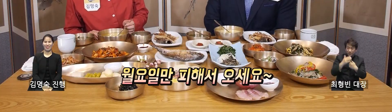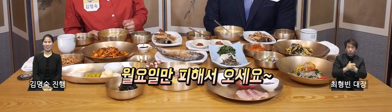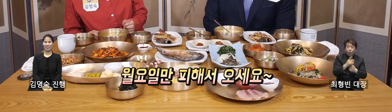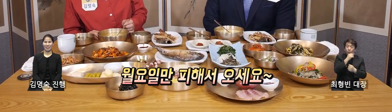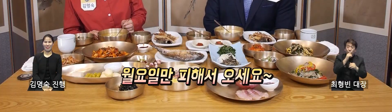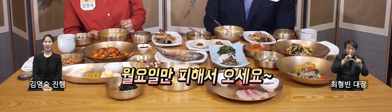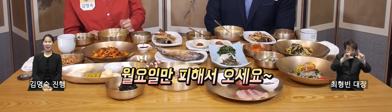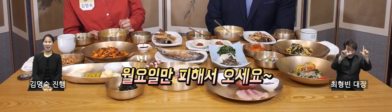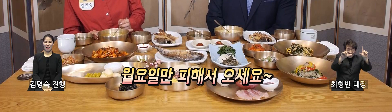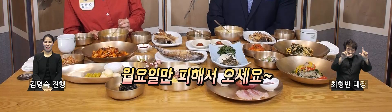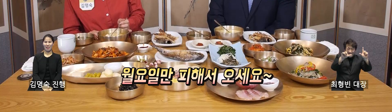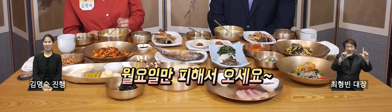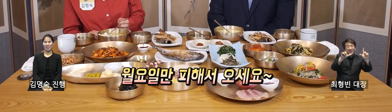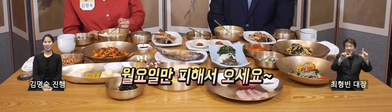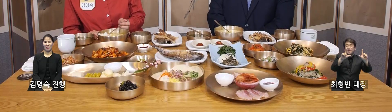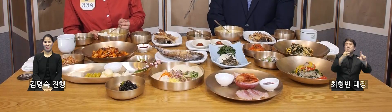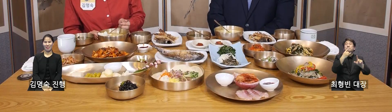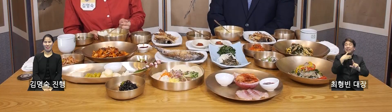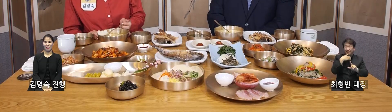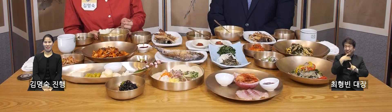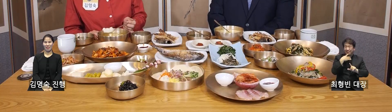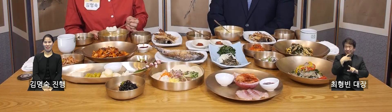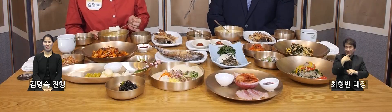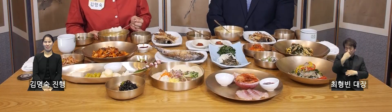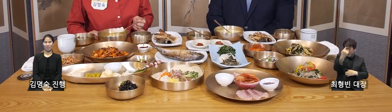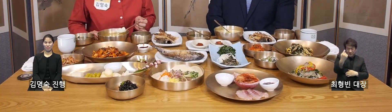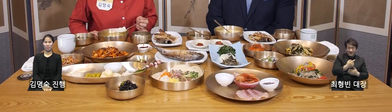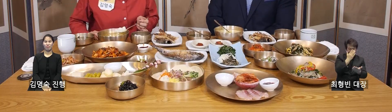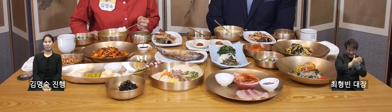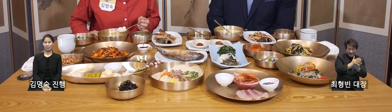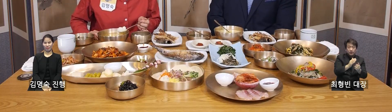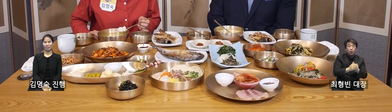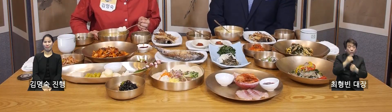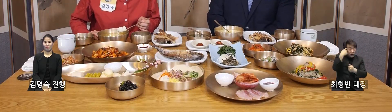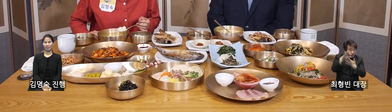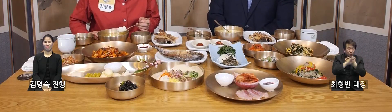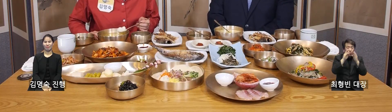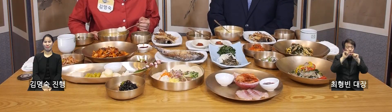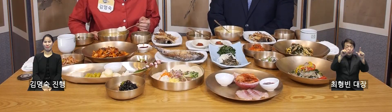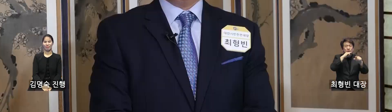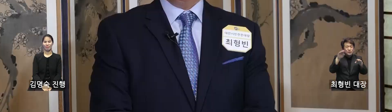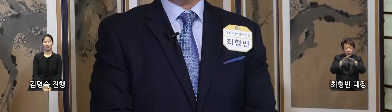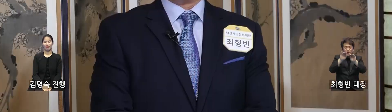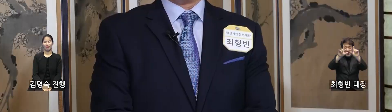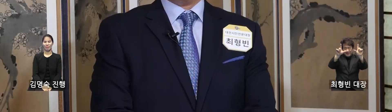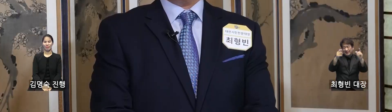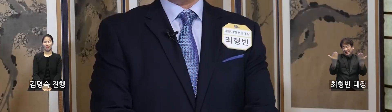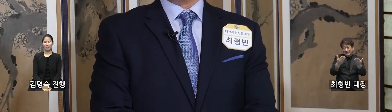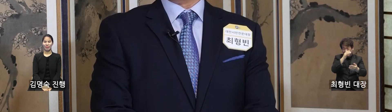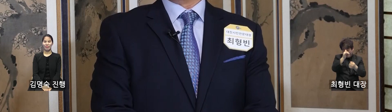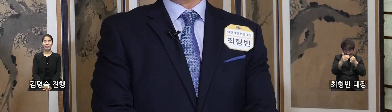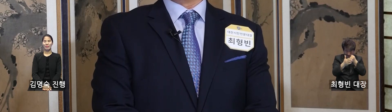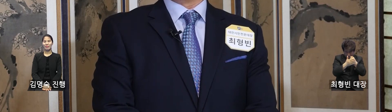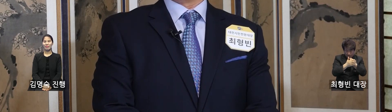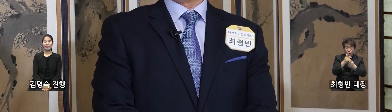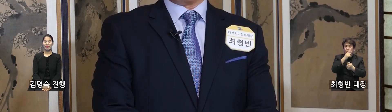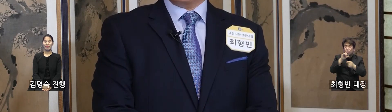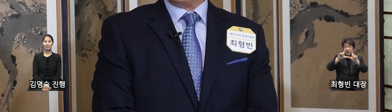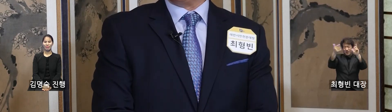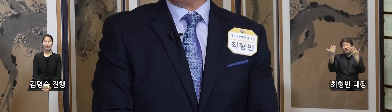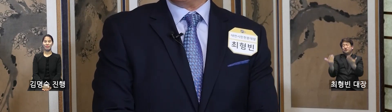얼마나 놓으시면 다 아 으 저희들은 터 1 1위를 금물 하기 때문에 어릴 날이 휴관 이거든요 그래서 어